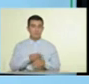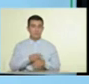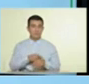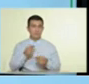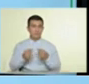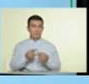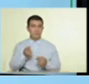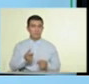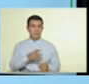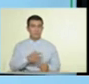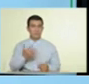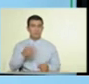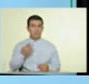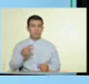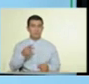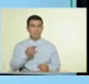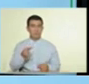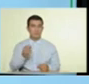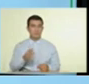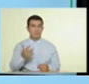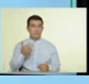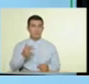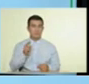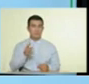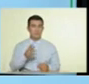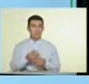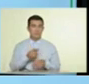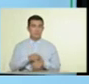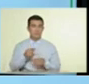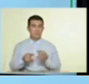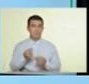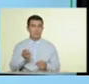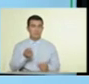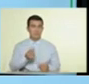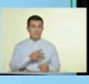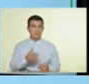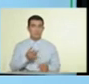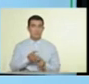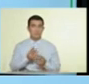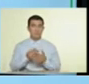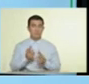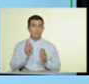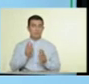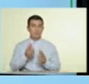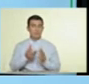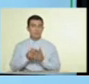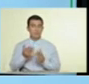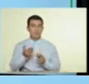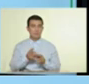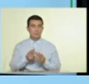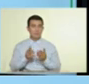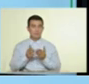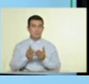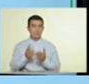edi. 50 dan 20 ni ayirsak 30 km taqsim soat. Biz bu yerda yuk kemasini tezligini aniqlab